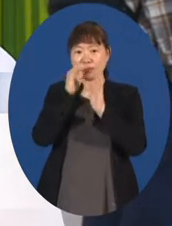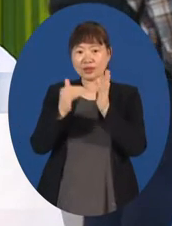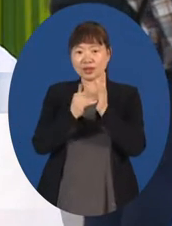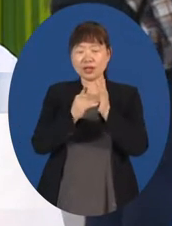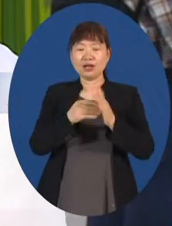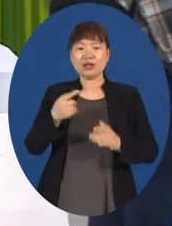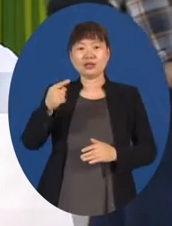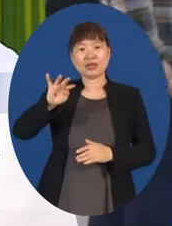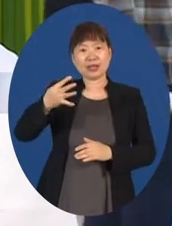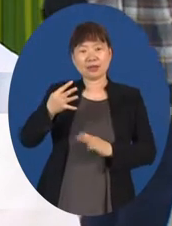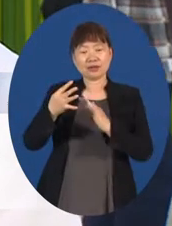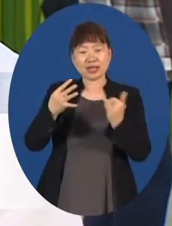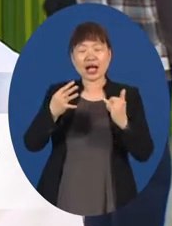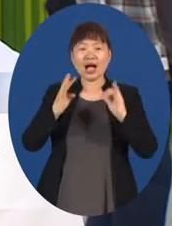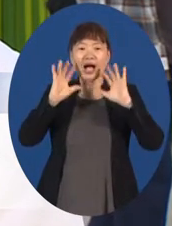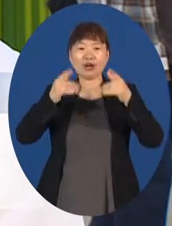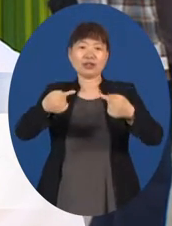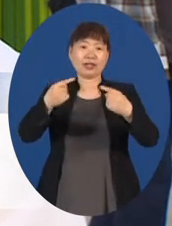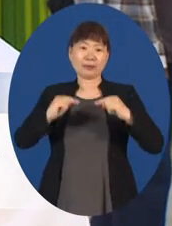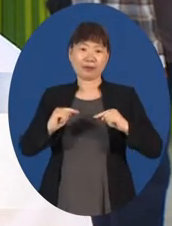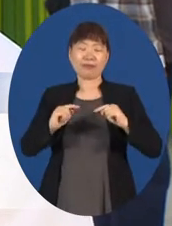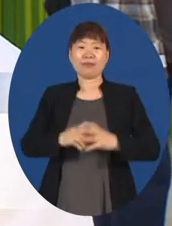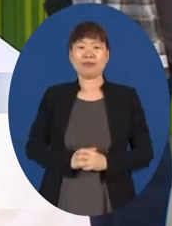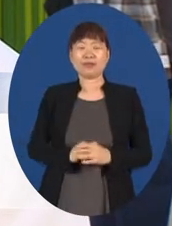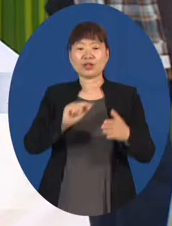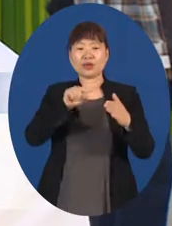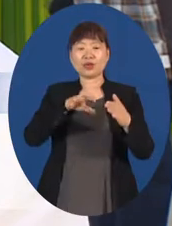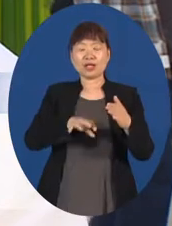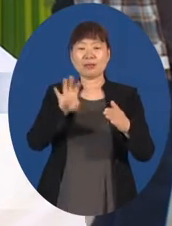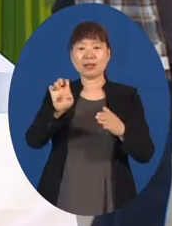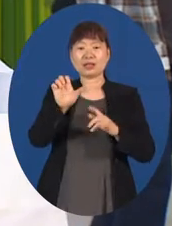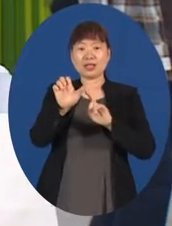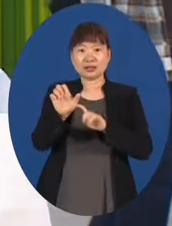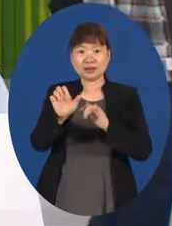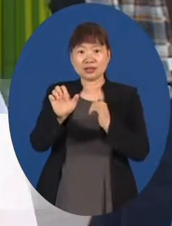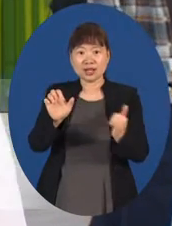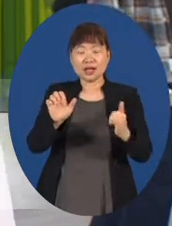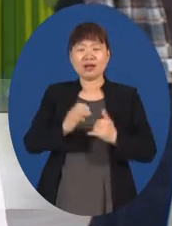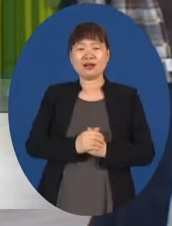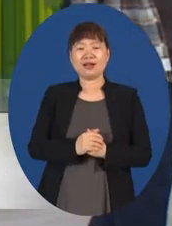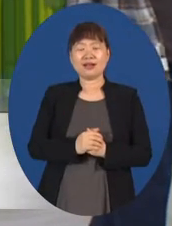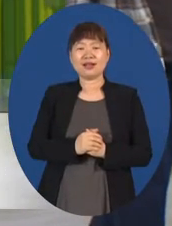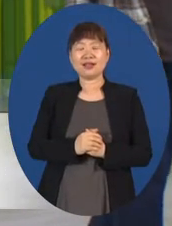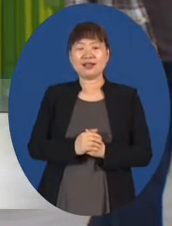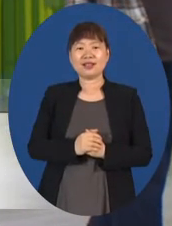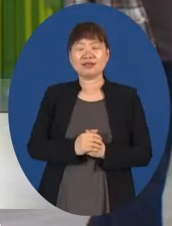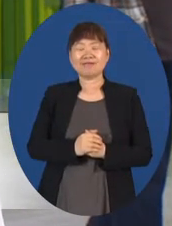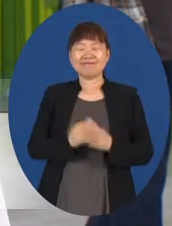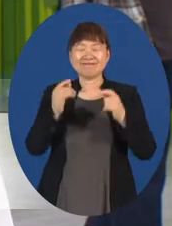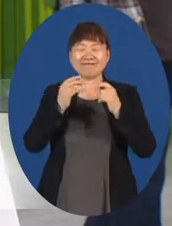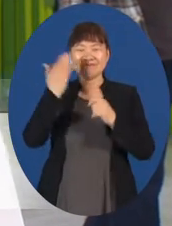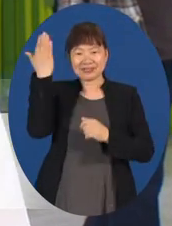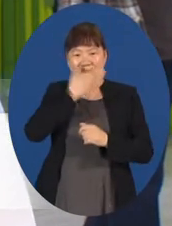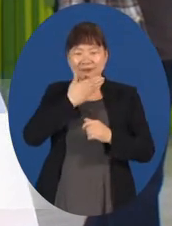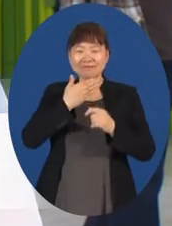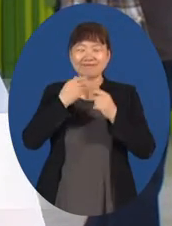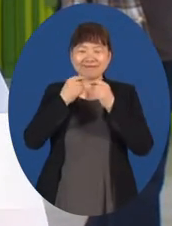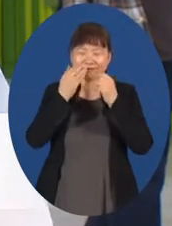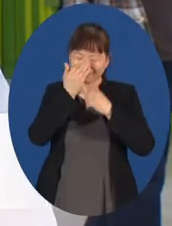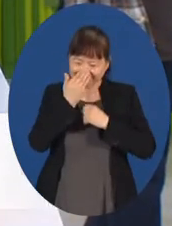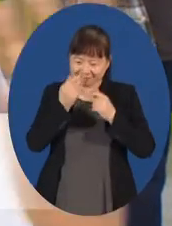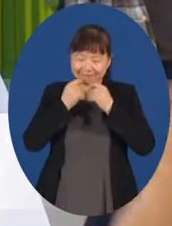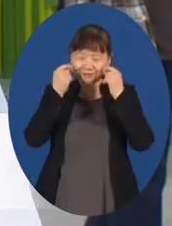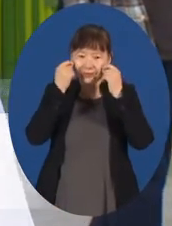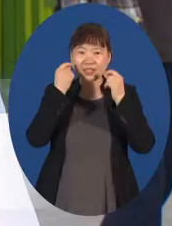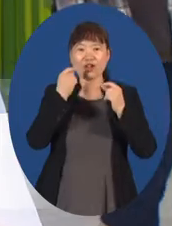한 1,400명 정도의 어린이들이 참여를 했고요. 그중에서 45명의 아주 깜찍한 천진난만한 얼굴을 저희가